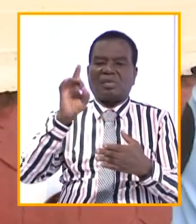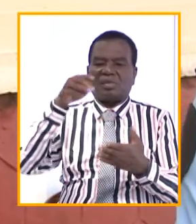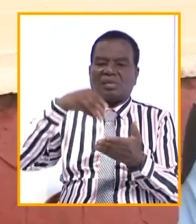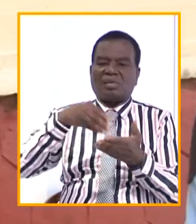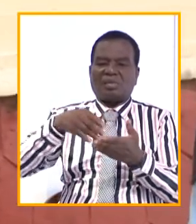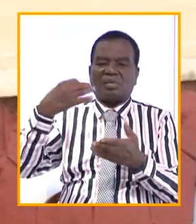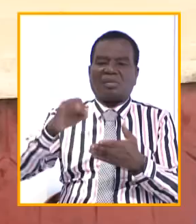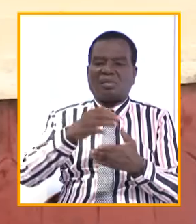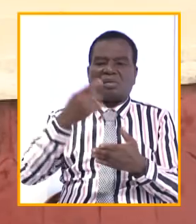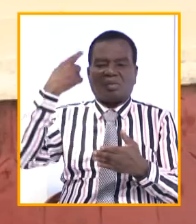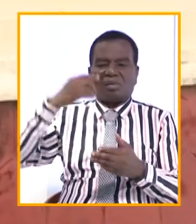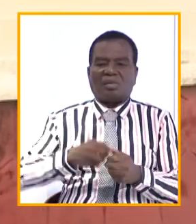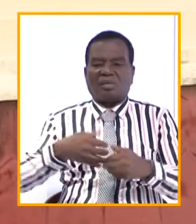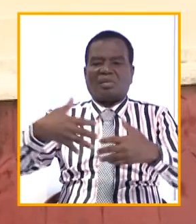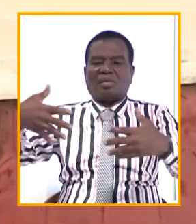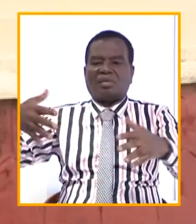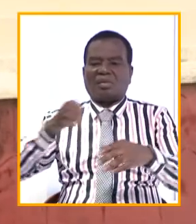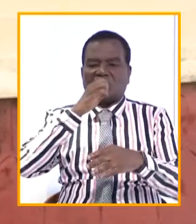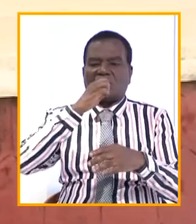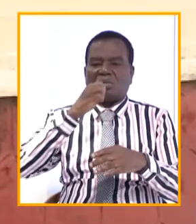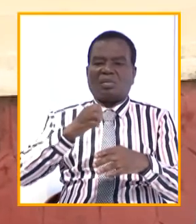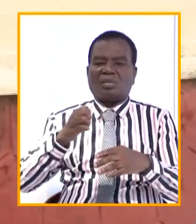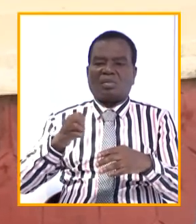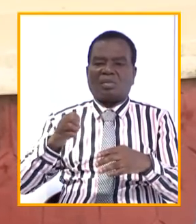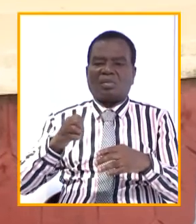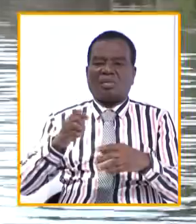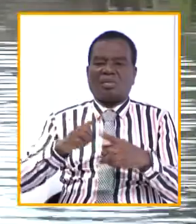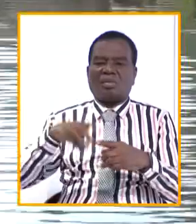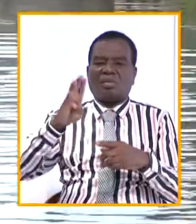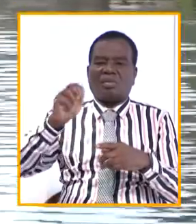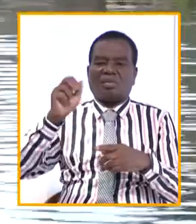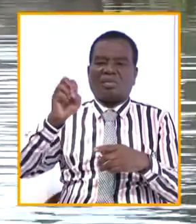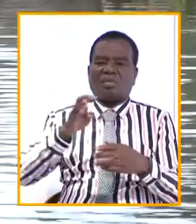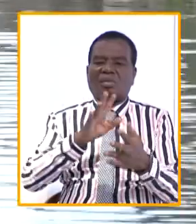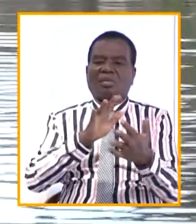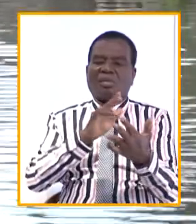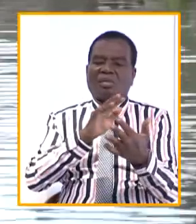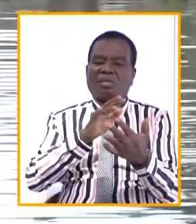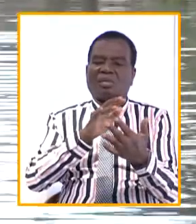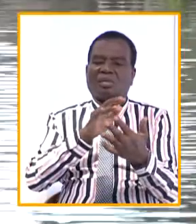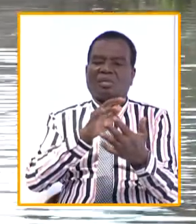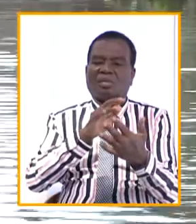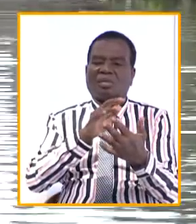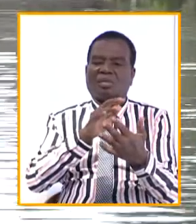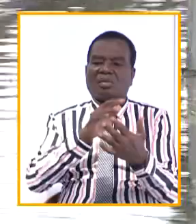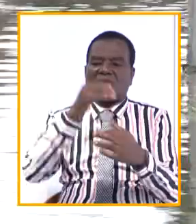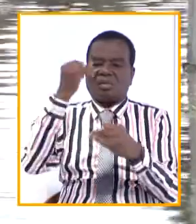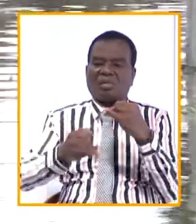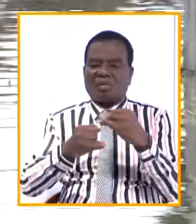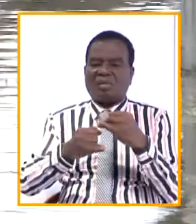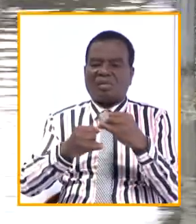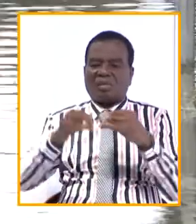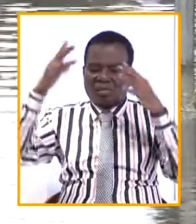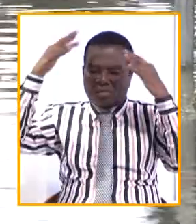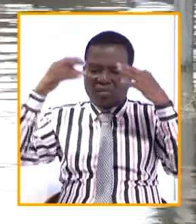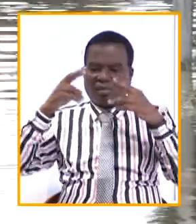est en cours d'exécution pour étendre le réseau de drainage des eaux de pluie à Grand Bassam. En attendant la fin de la saison des pluies diluviennes, la